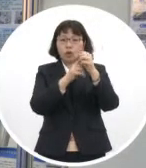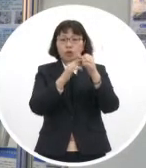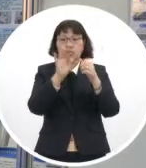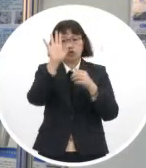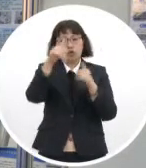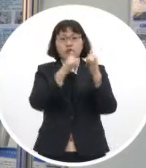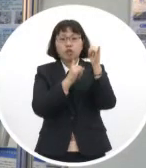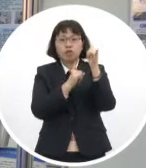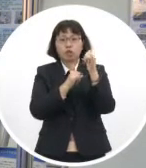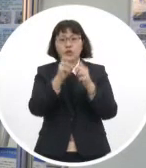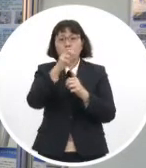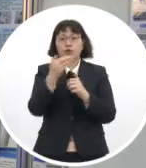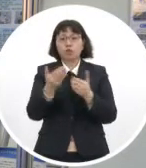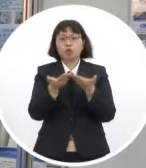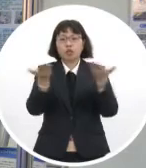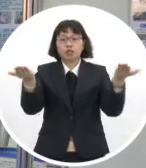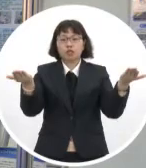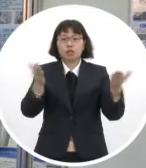一